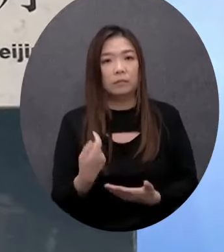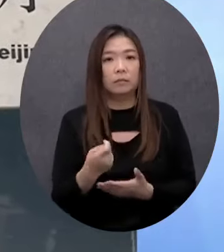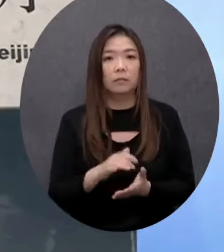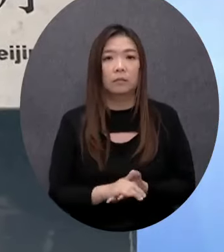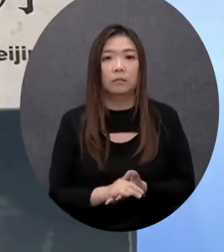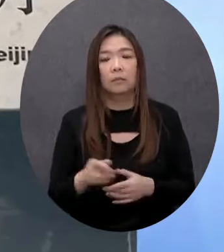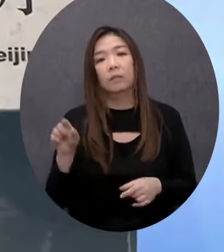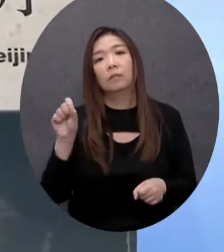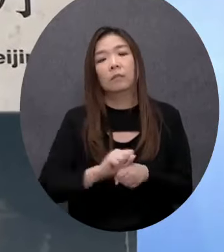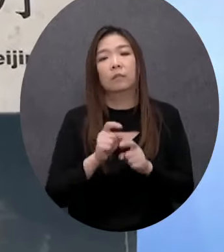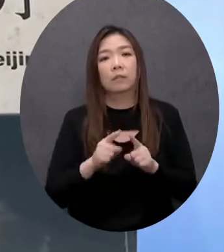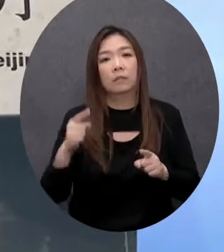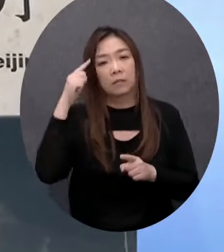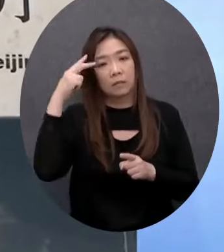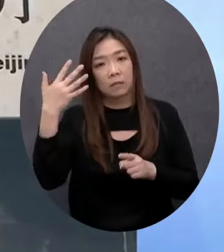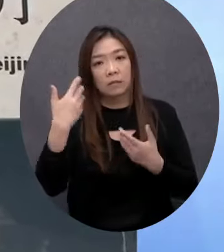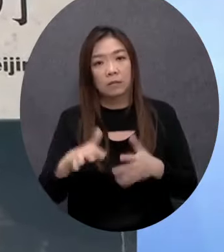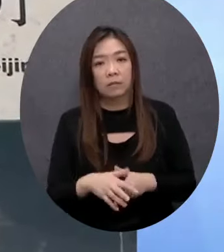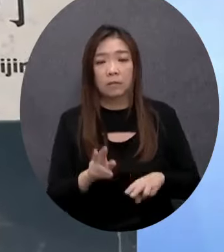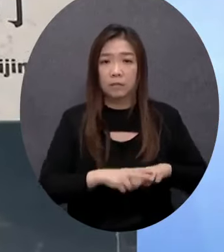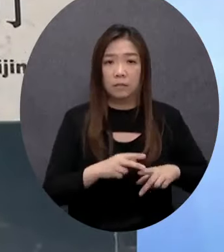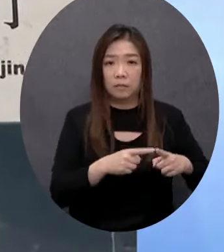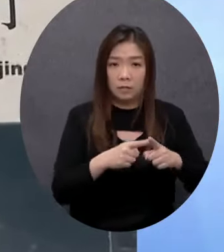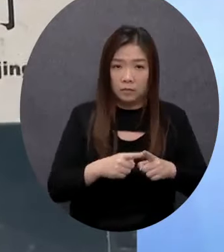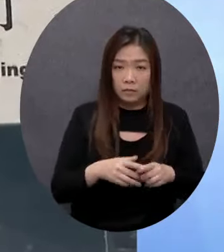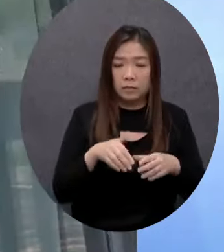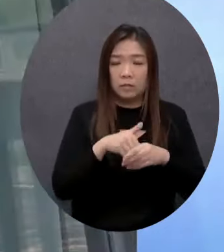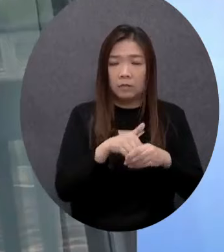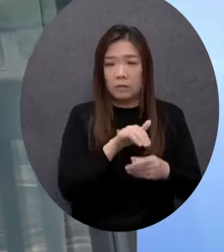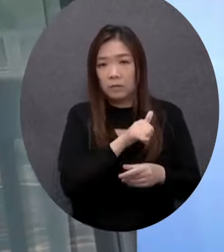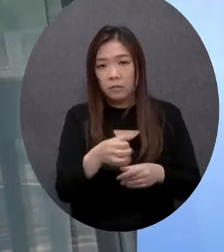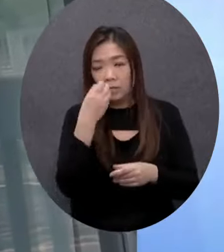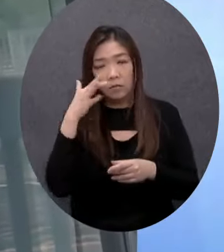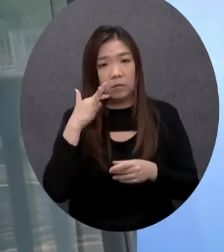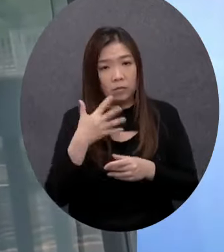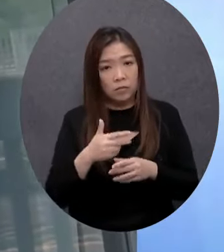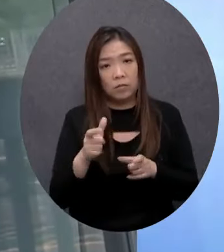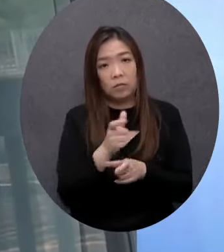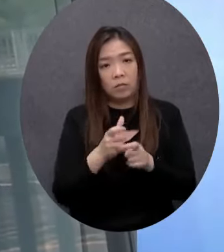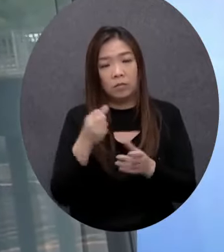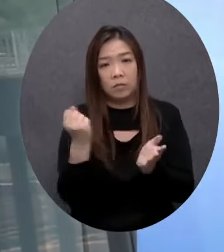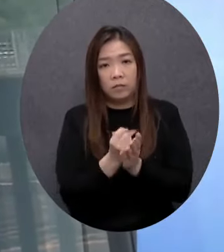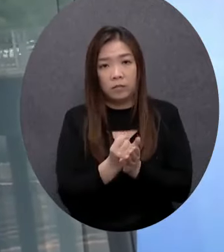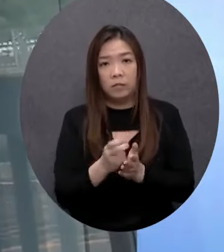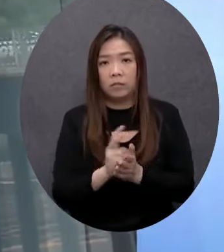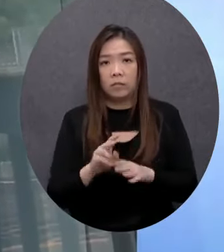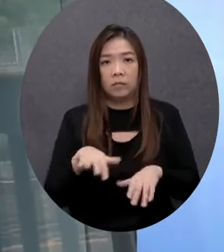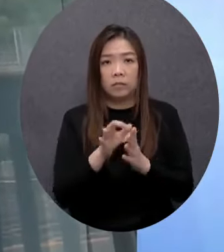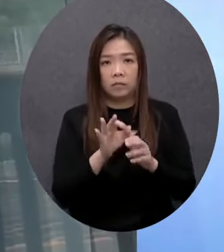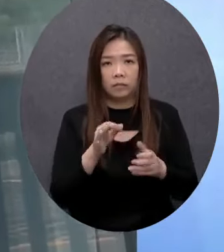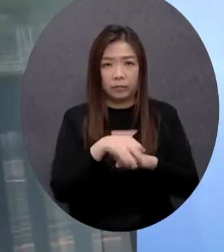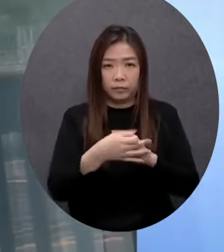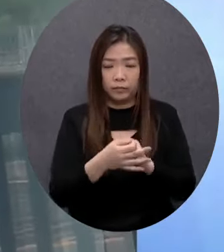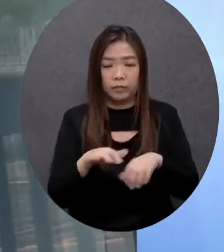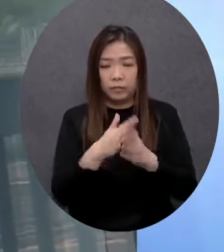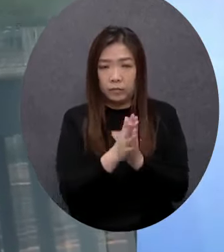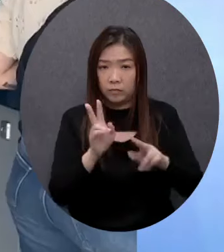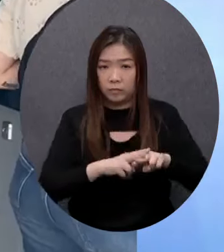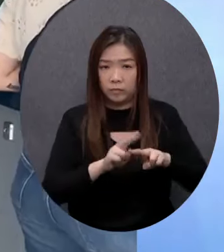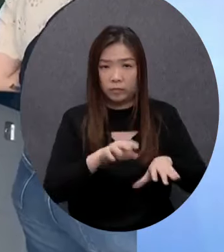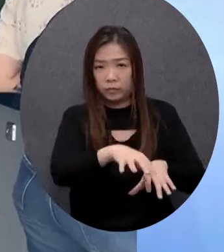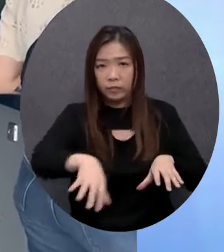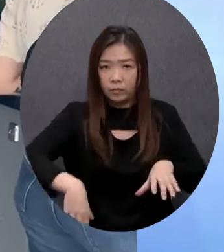延长逗留期限之外，内地居民申办赴港澳商务签注亦都实行全国通办，可以在全国任何一